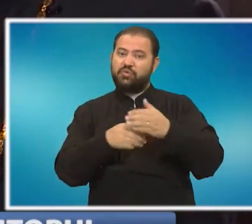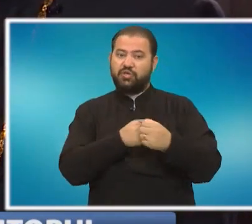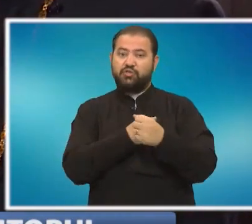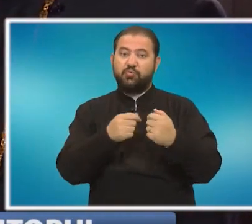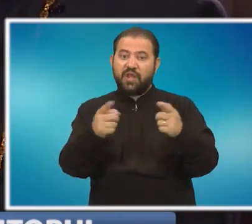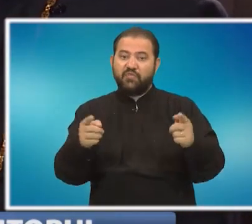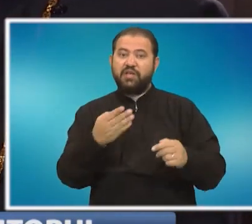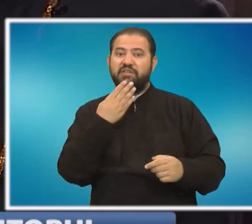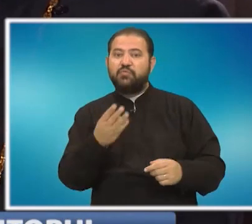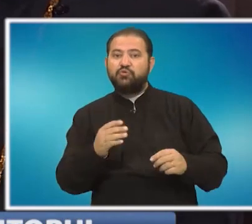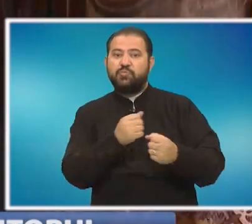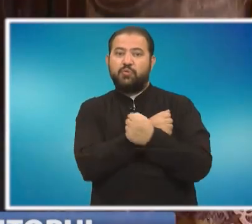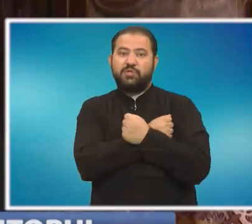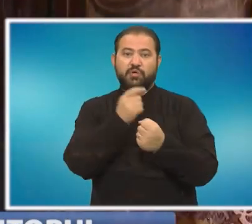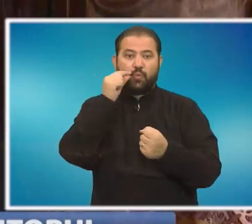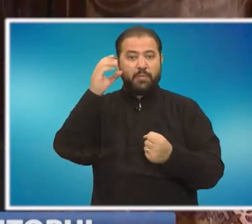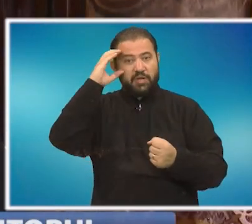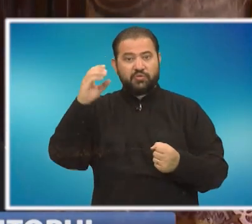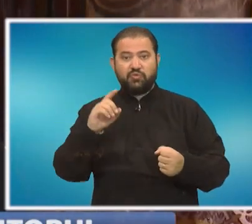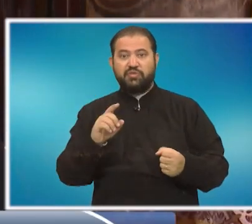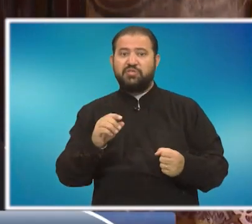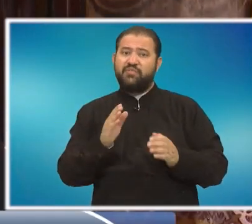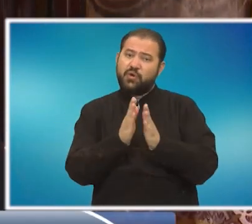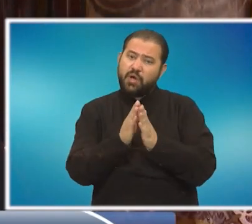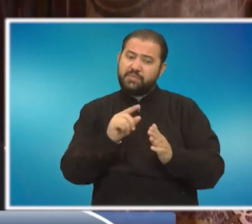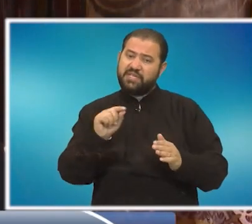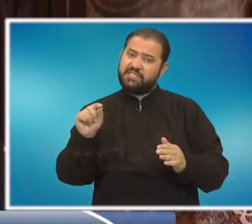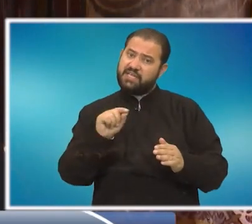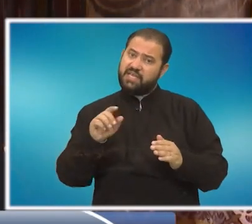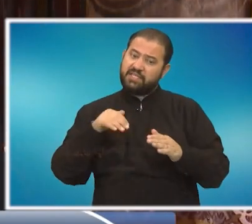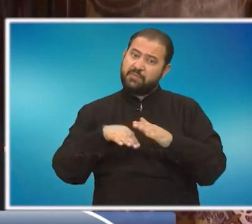Cu drag, Doamne ajută! Dragi telespectatori, vă mulțumim și dumneavoastră că ne-ați